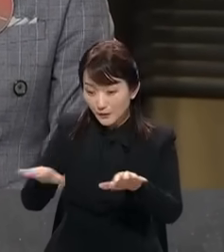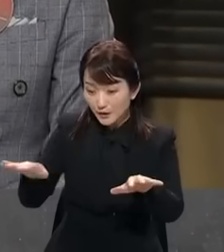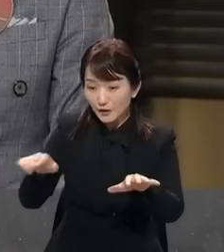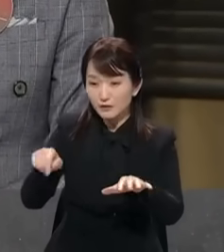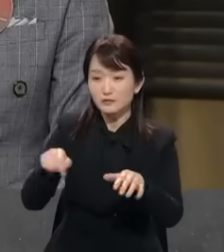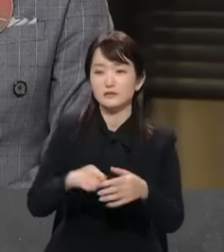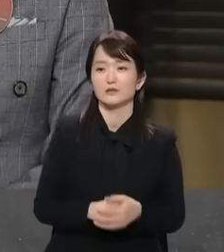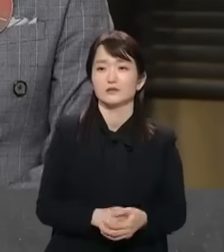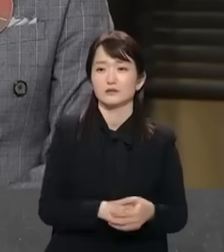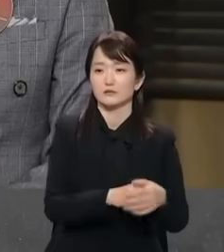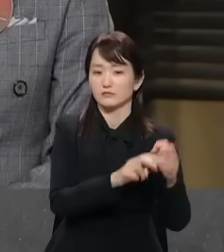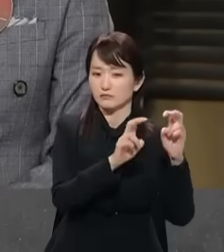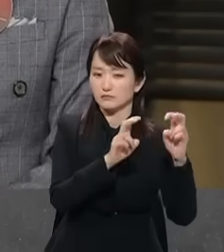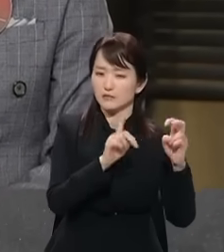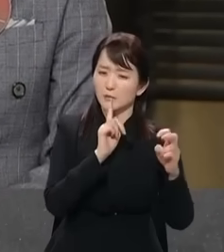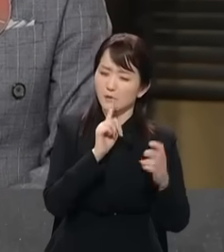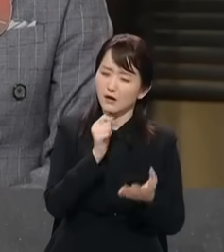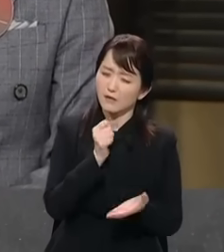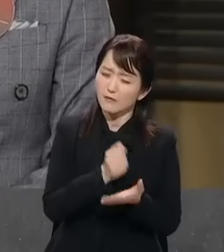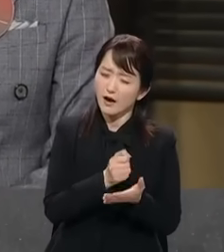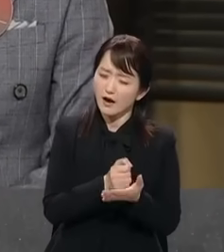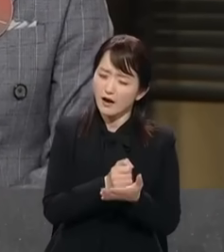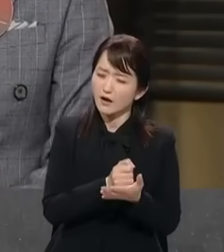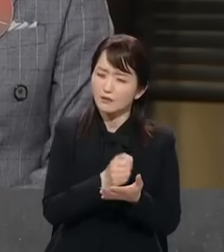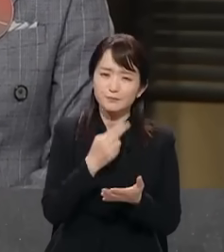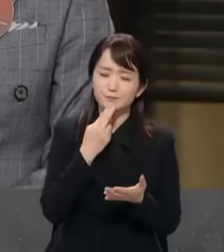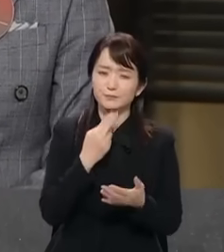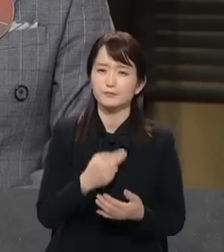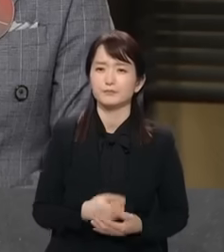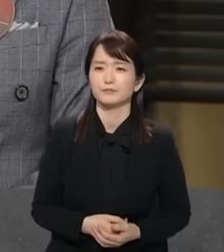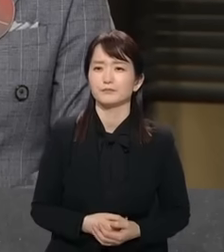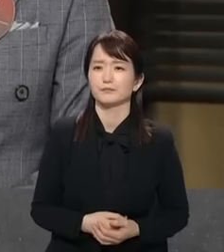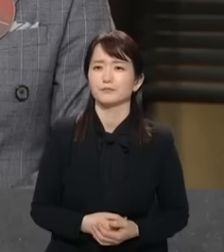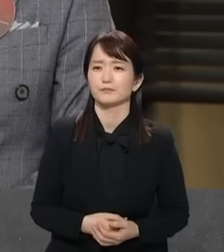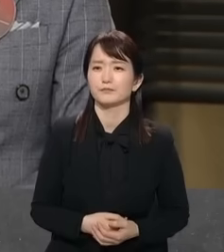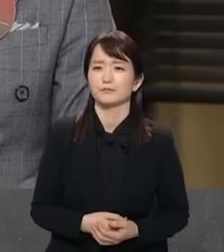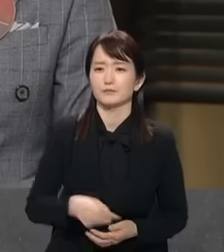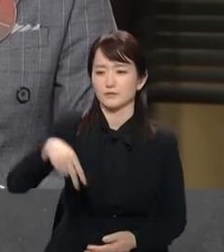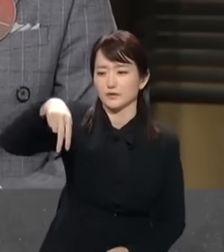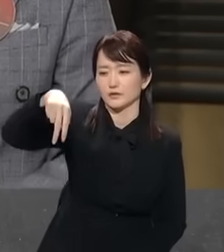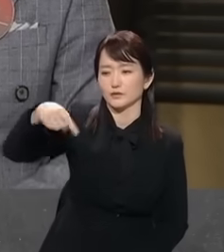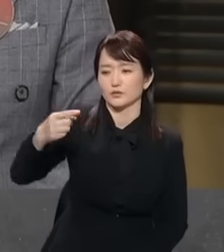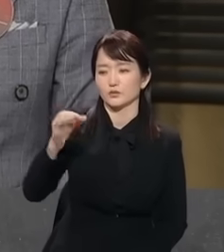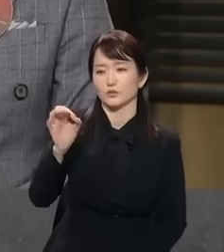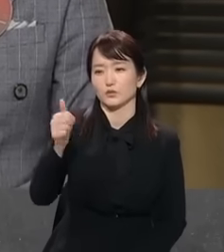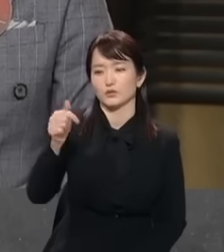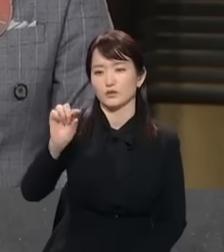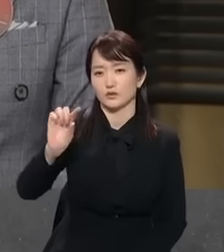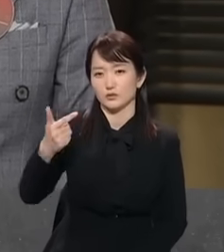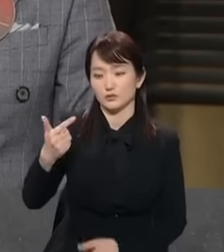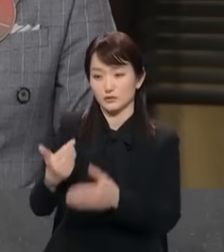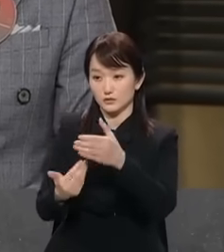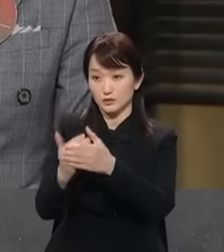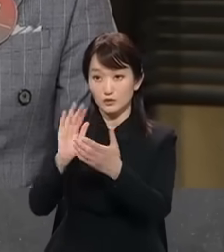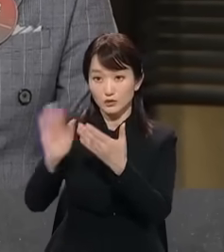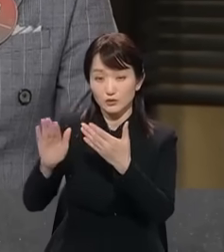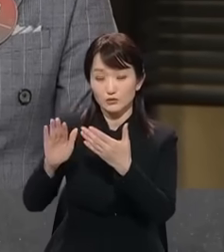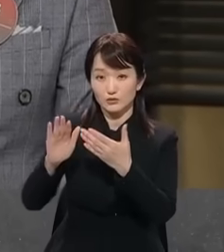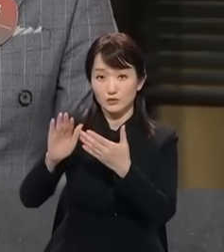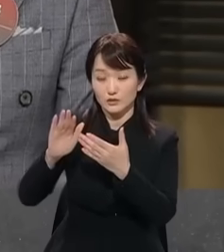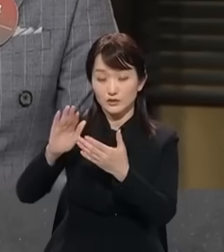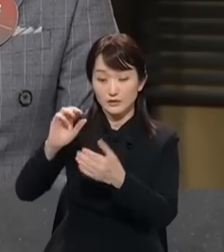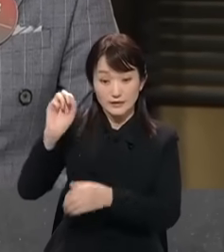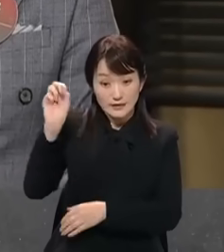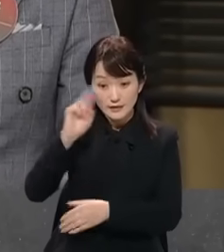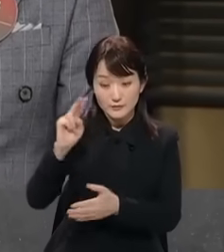소속사에서도 가타부타 말이 없었는데 이게 아마 뭐 송아 씨 이게 있고 나서 더 막 갑자기 들불처럼 막 번지다